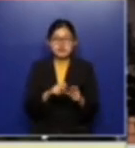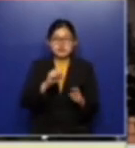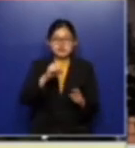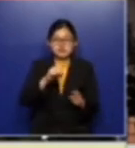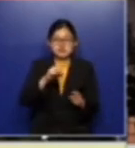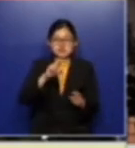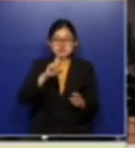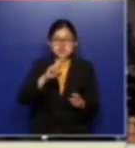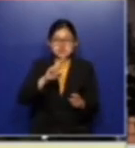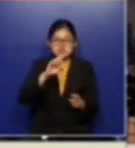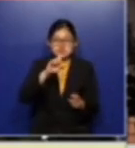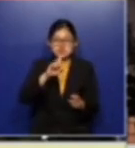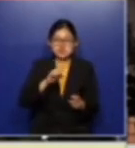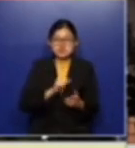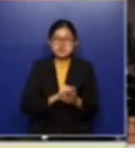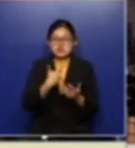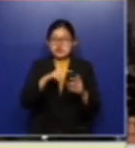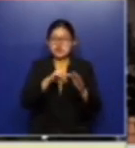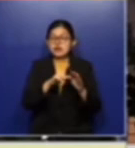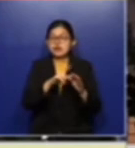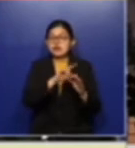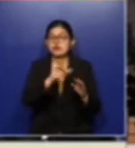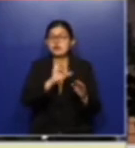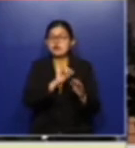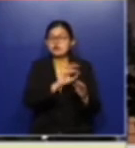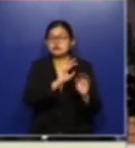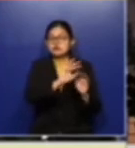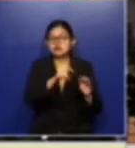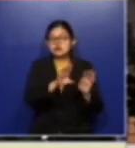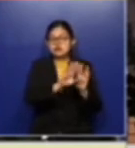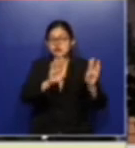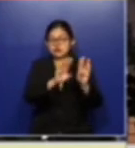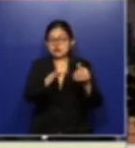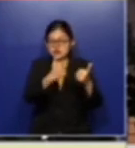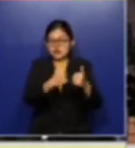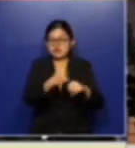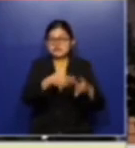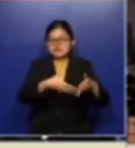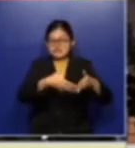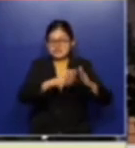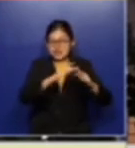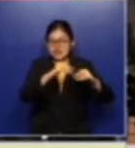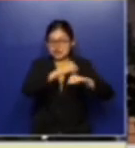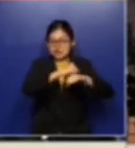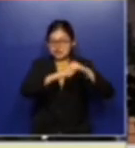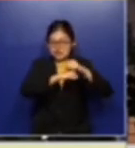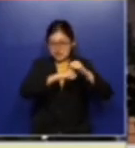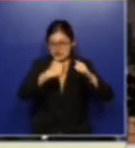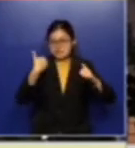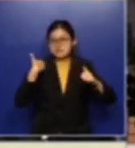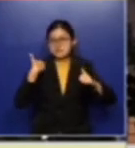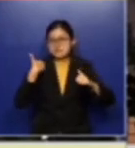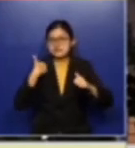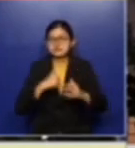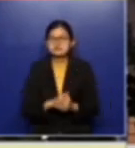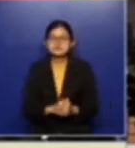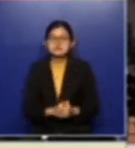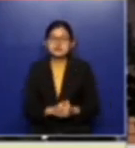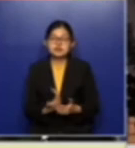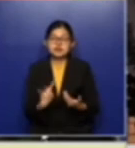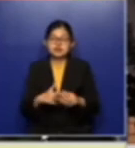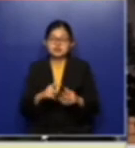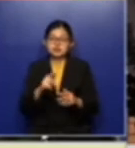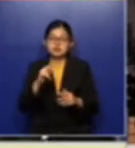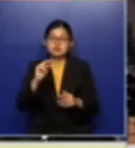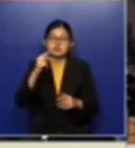พระศรีสินทำไปแล้วแล้วก็ประตูน้ำตรงหนองแคเนี่ยจะเสร็จในปี65